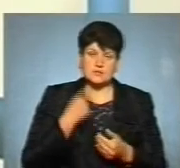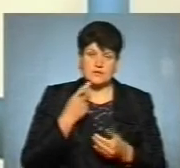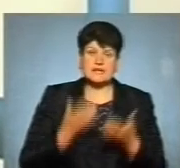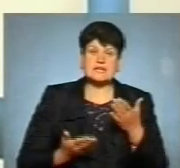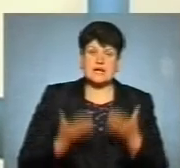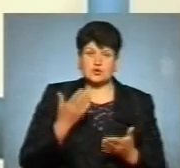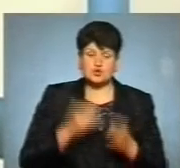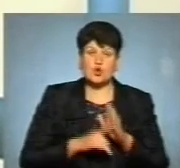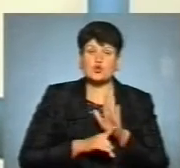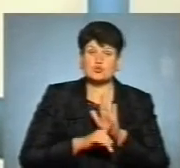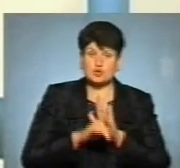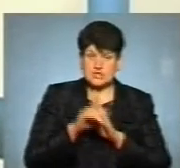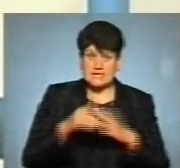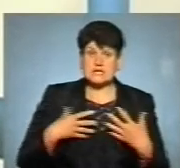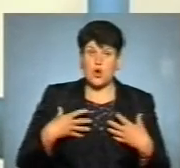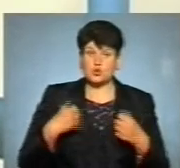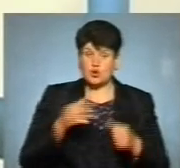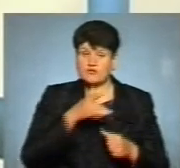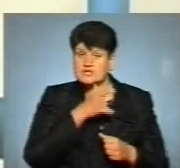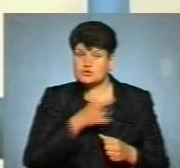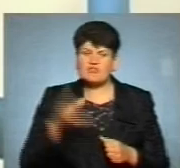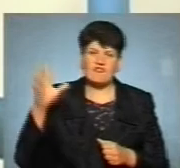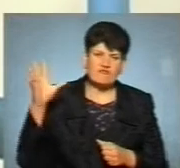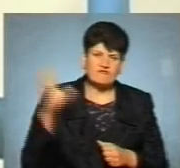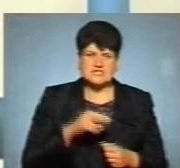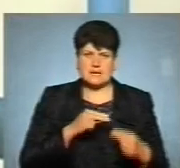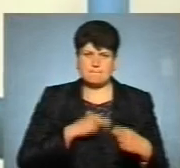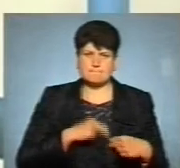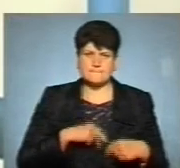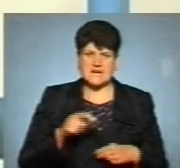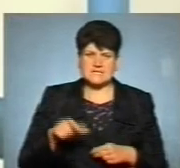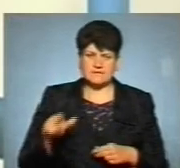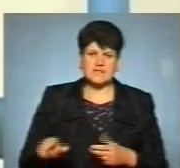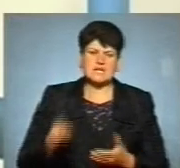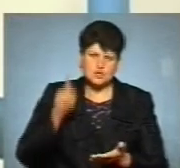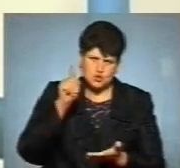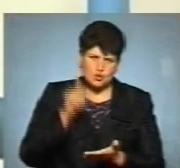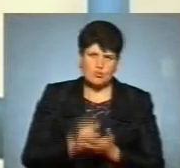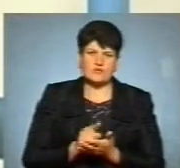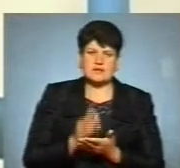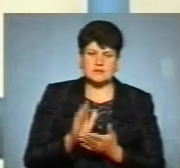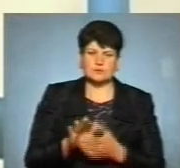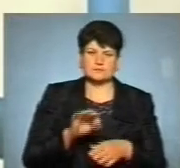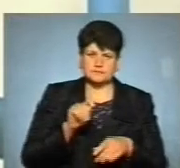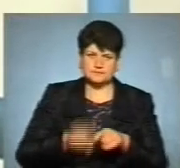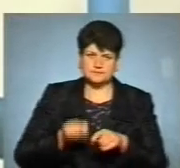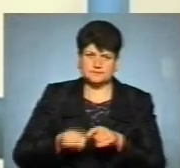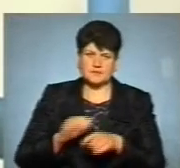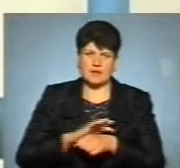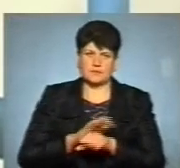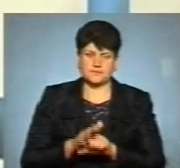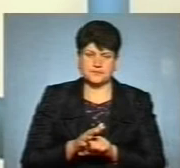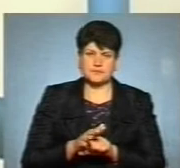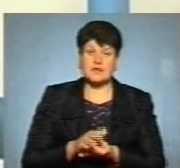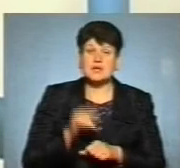якщо розпочнеться оздоровчий сезон, всі працівники, знову ж таки, також зобов'язані просто пройти тести на коронавірус. Тому